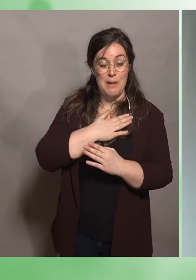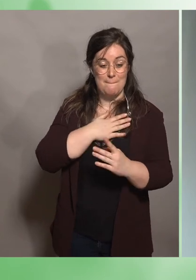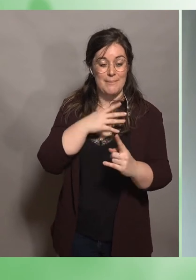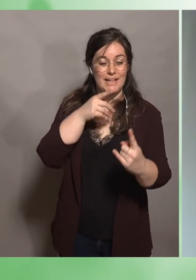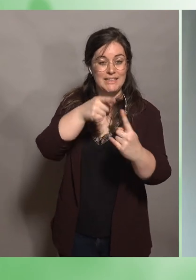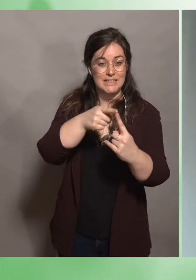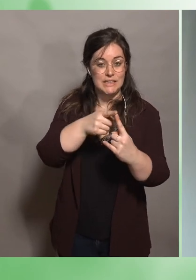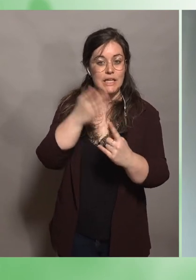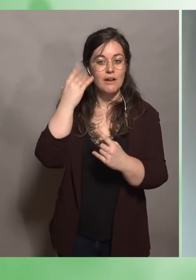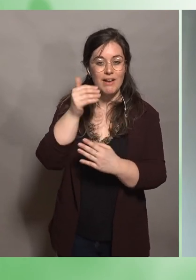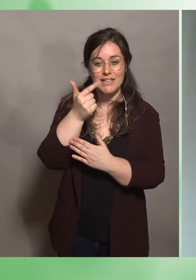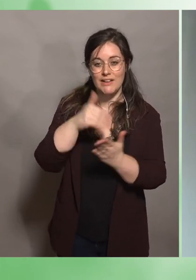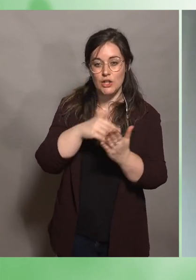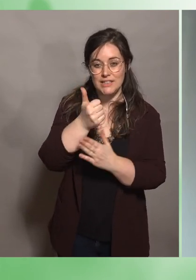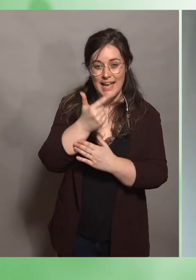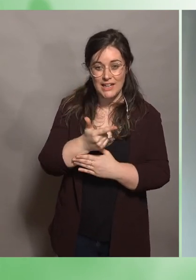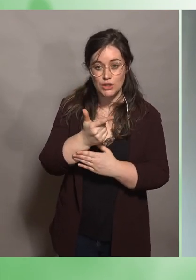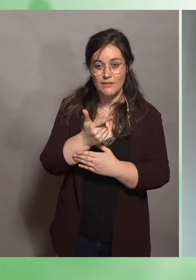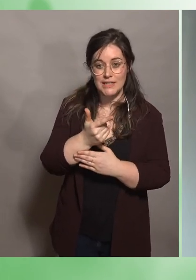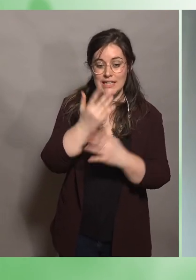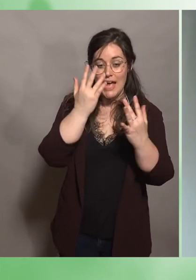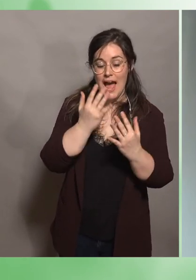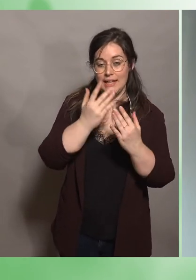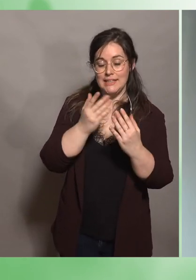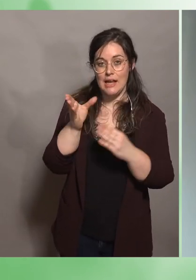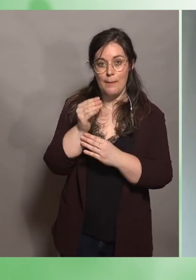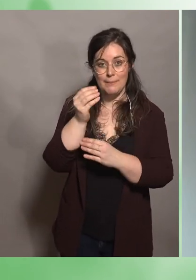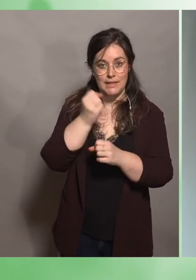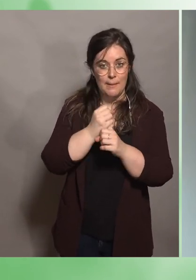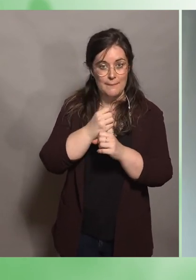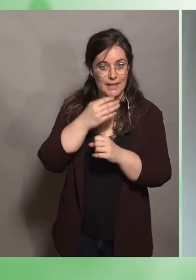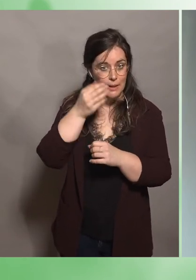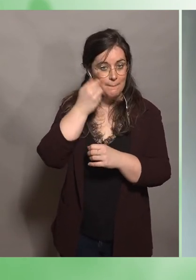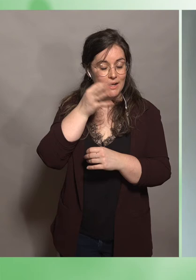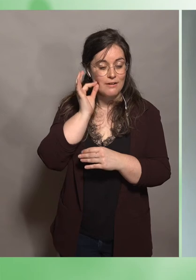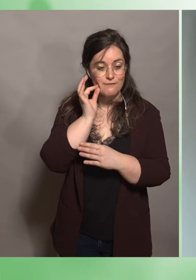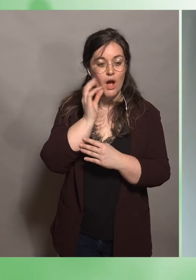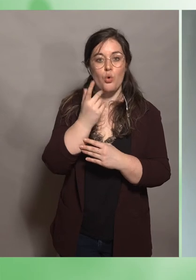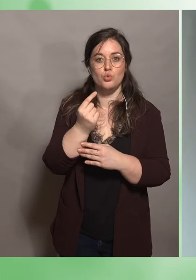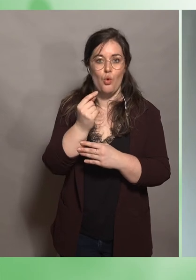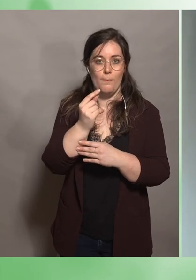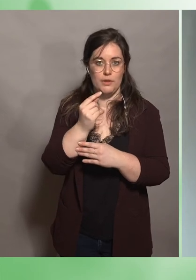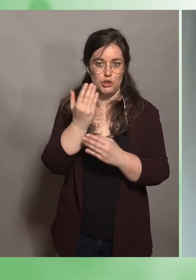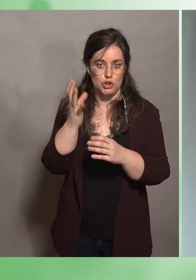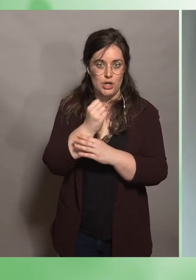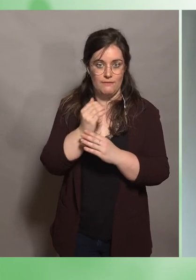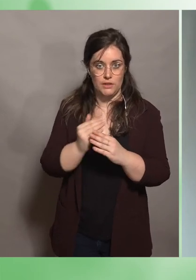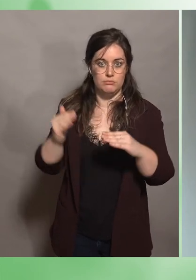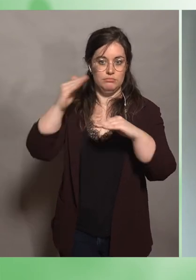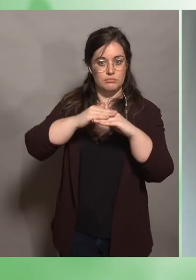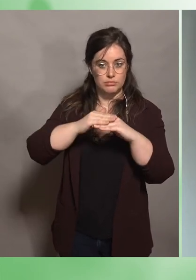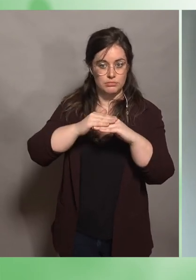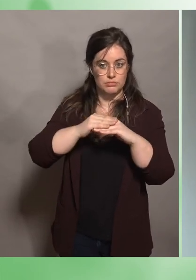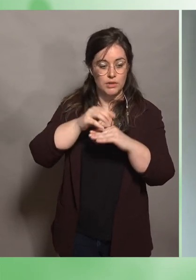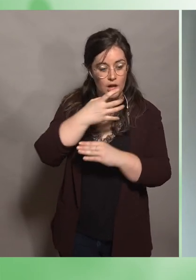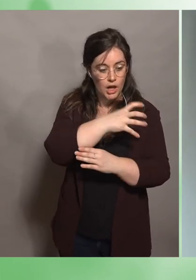in 2021 die Anzahl der Mitarbeiterinnen mit Behinderung zu verdoppeln und das in der Pilotregion, und das ist uns auch